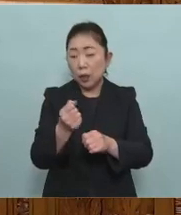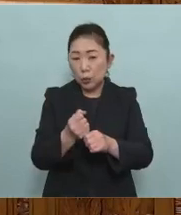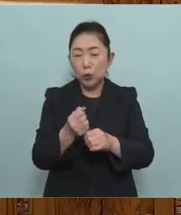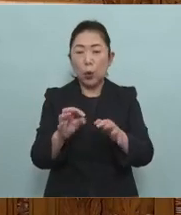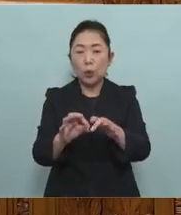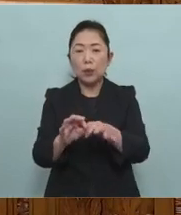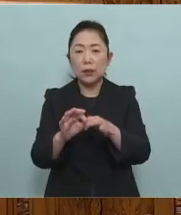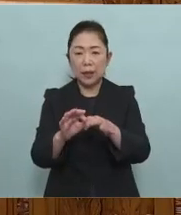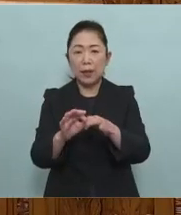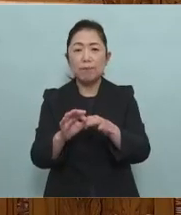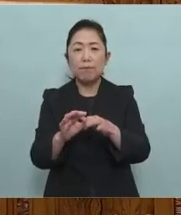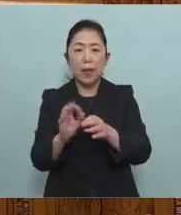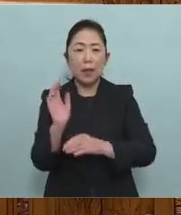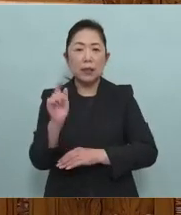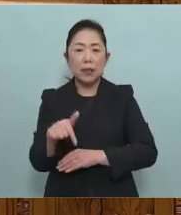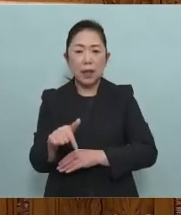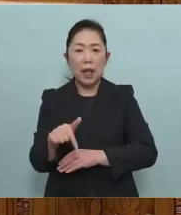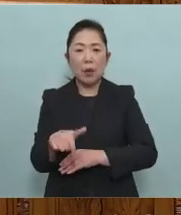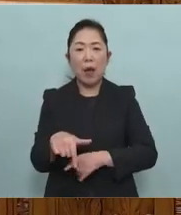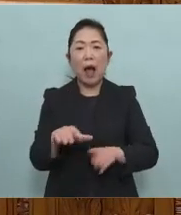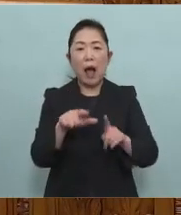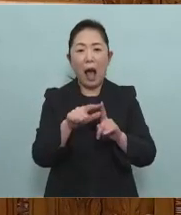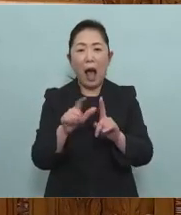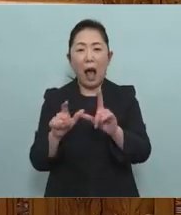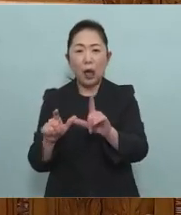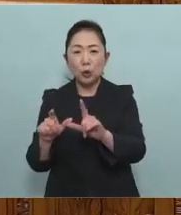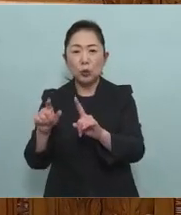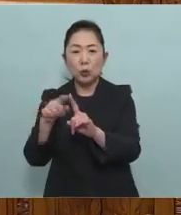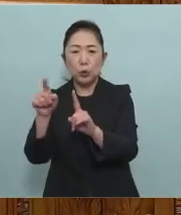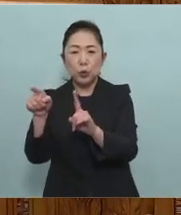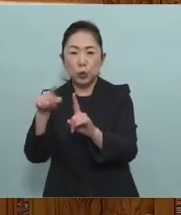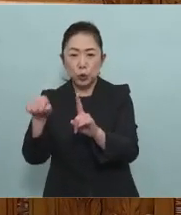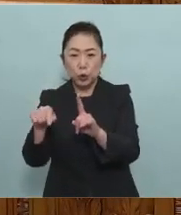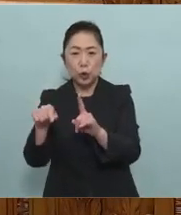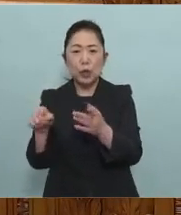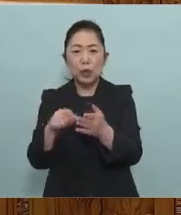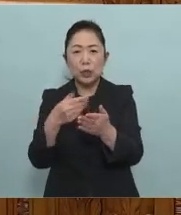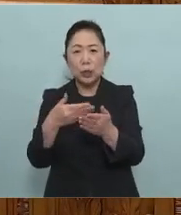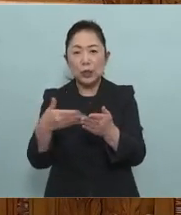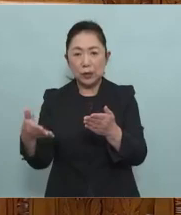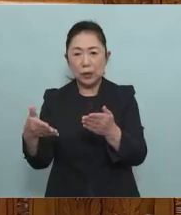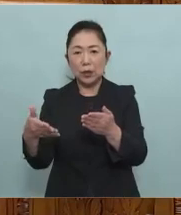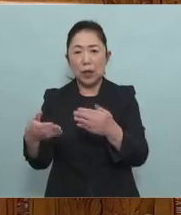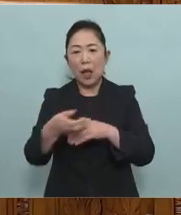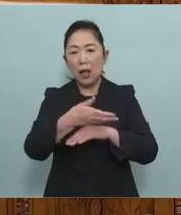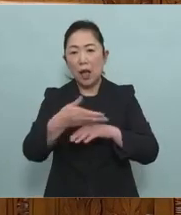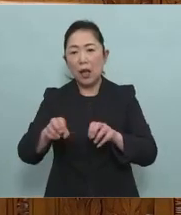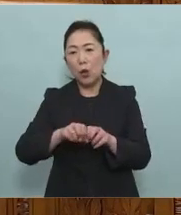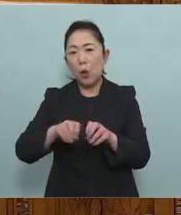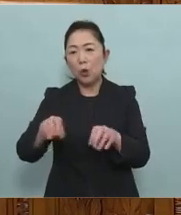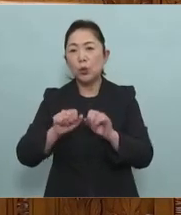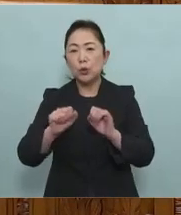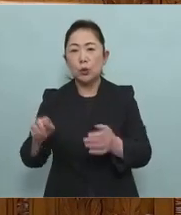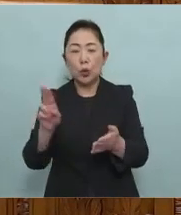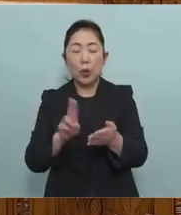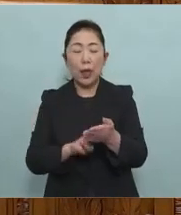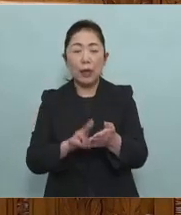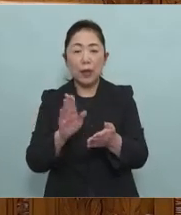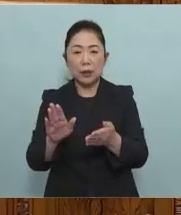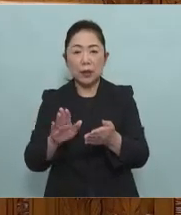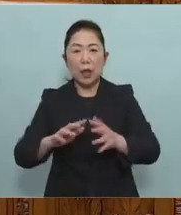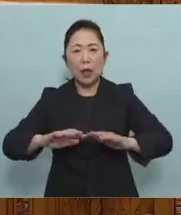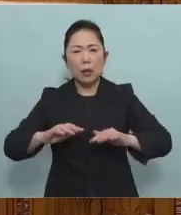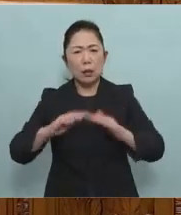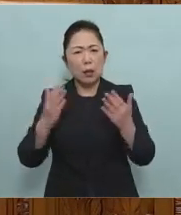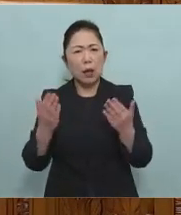します。政府はアルプス処理水について、昨年4月に海洋放出の方針を決定しました。これまで議論が